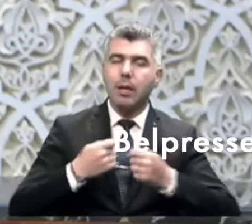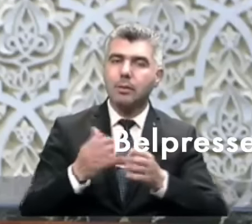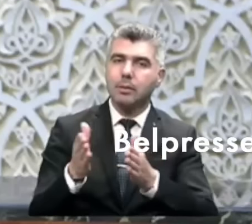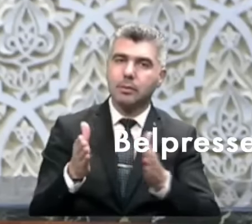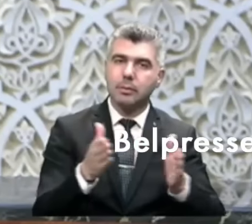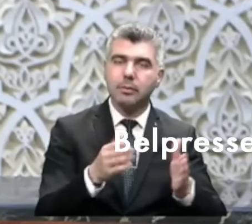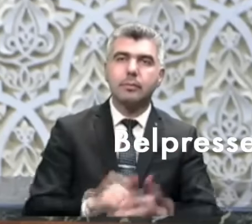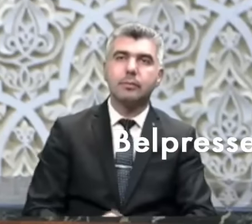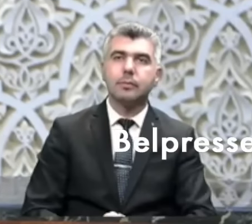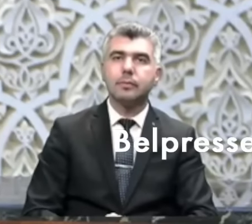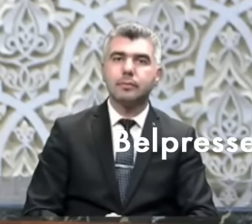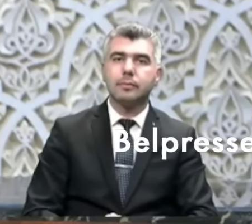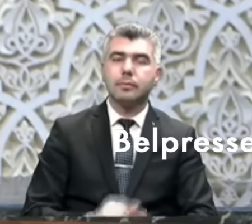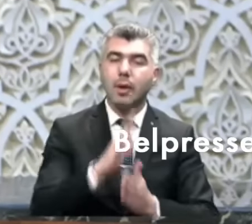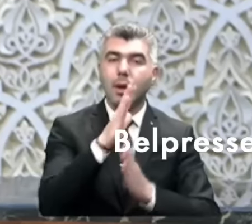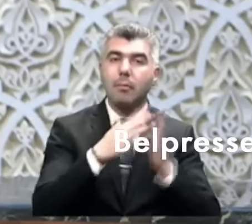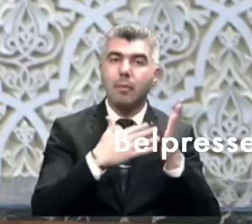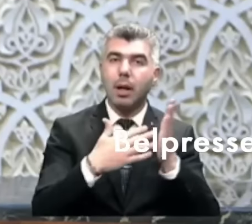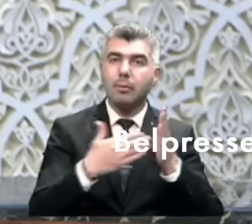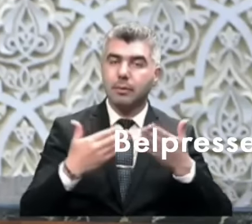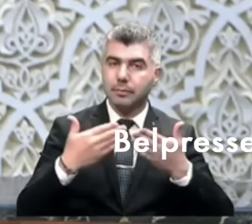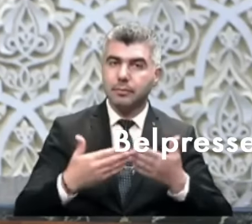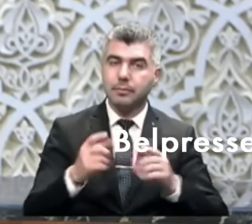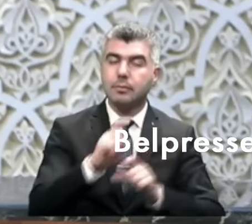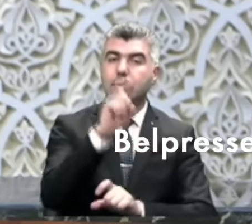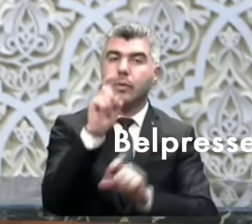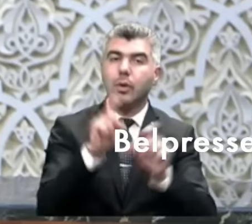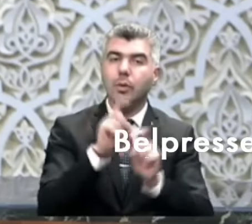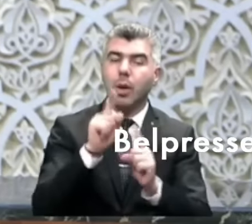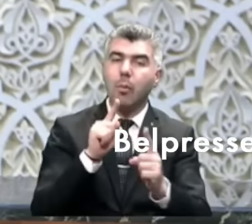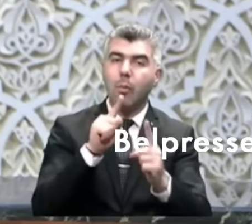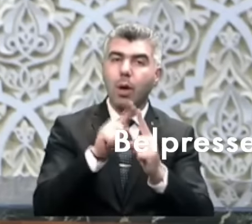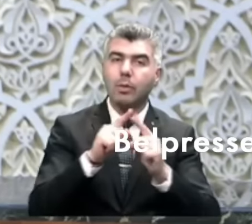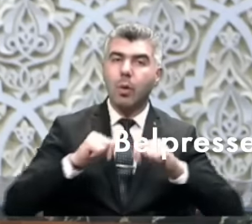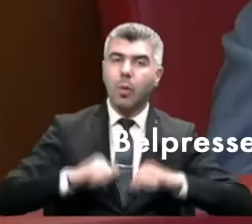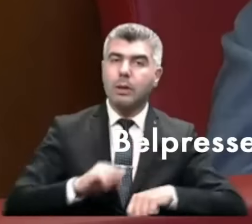الرئيس المحترم و نستهل جدول اعمال هذه الجلسه بالاسئله الانيه الموجهه لقطاع الداخليه